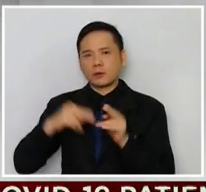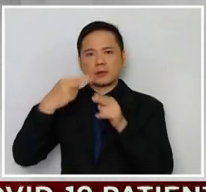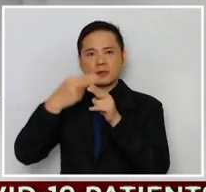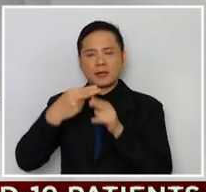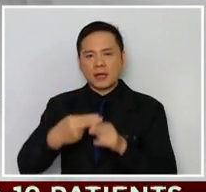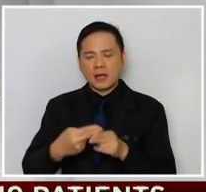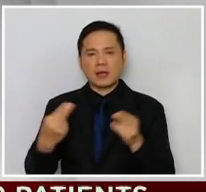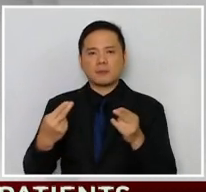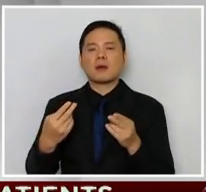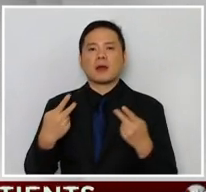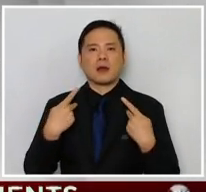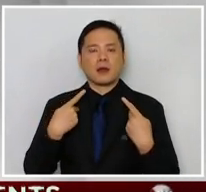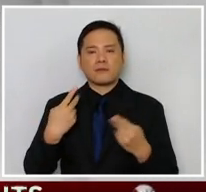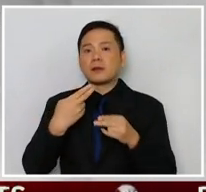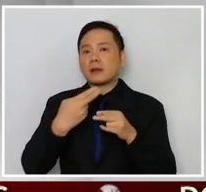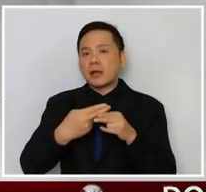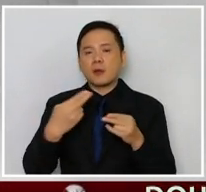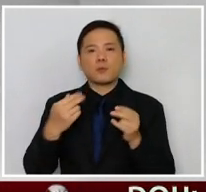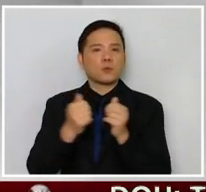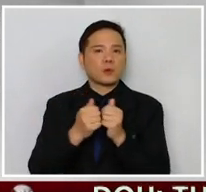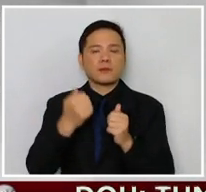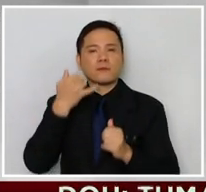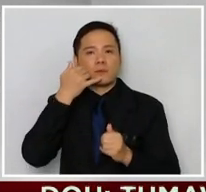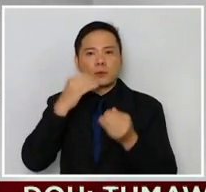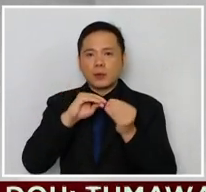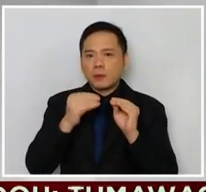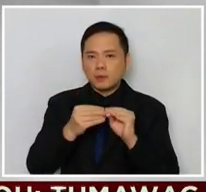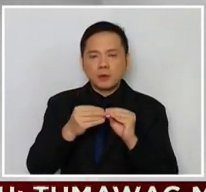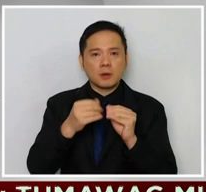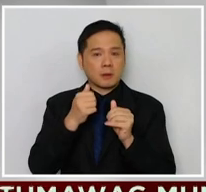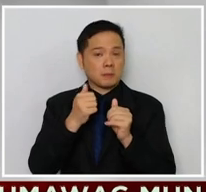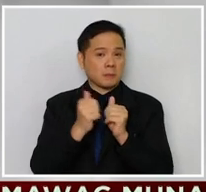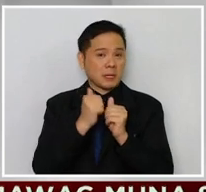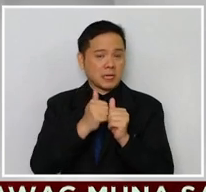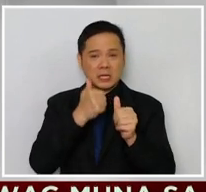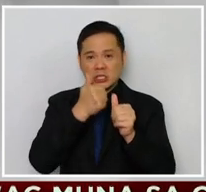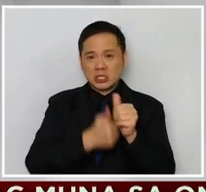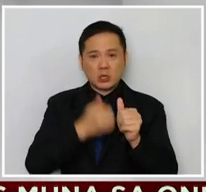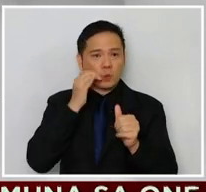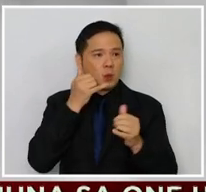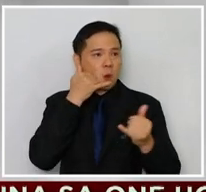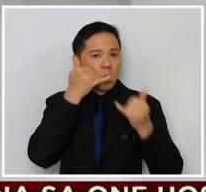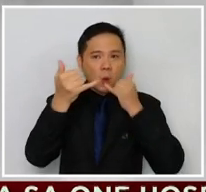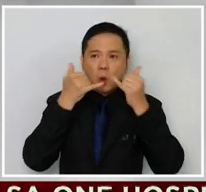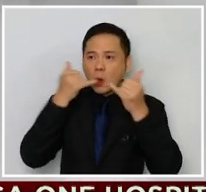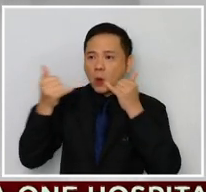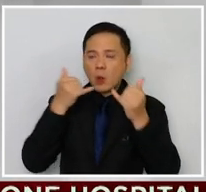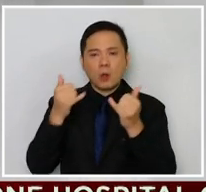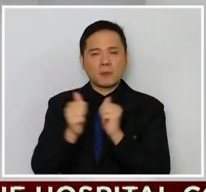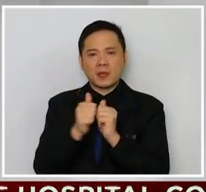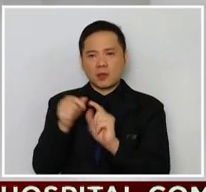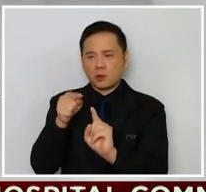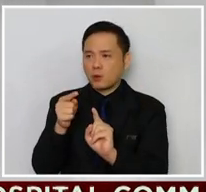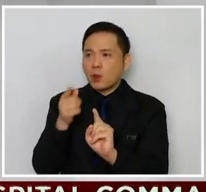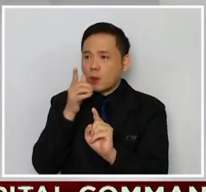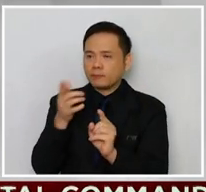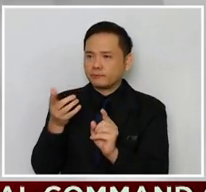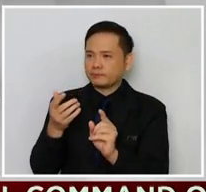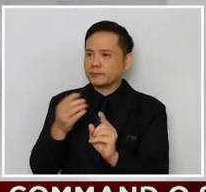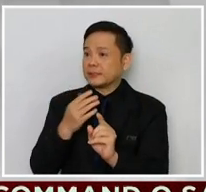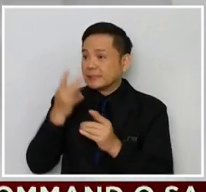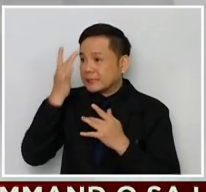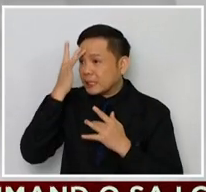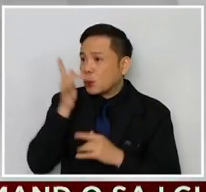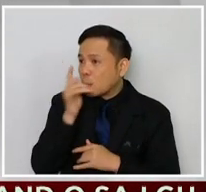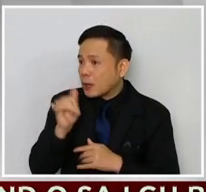contact number, yun po ay iisa-isahing tatawagan po natin. For their condition at kung nasa saan po sila, malaman